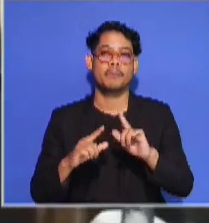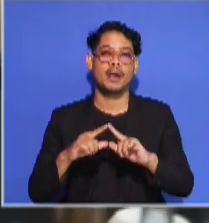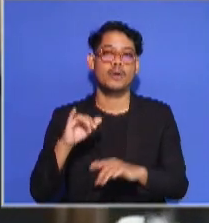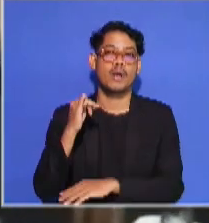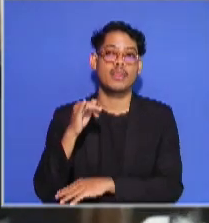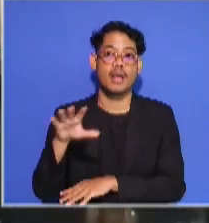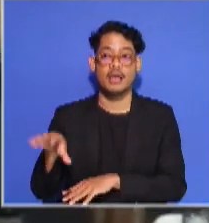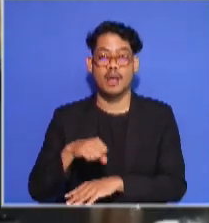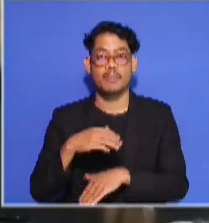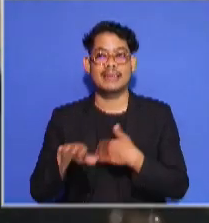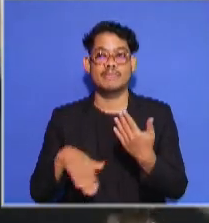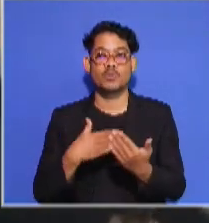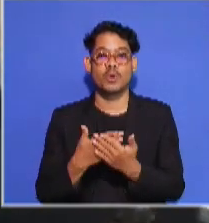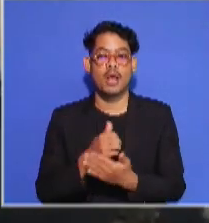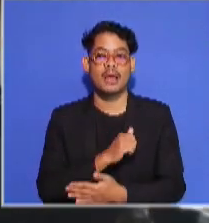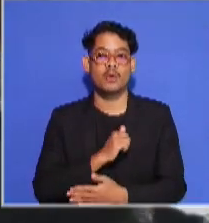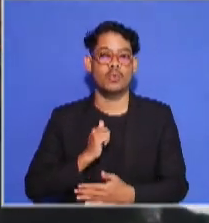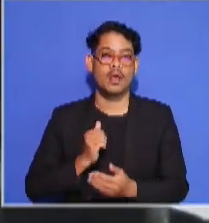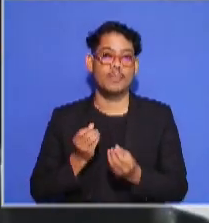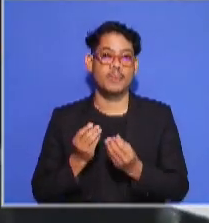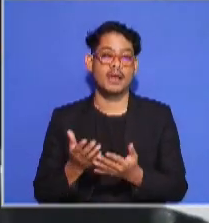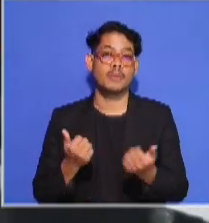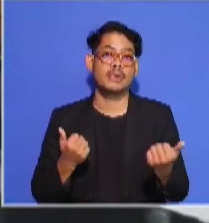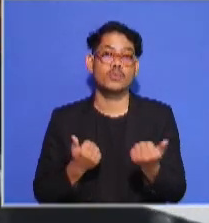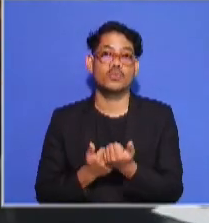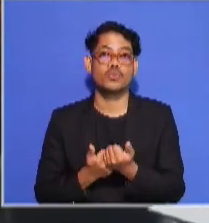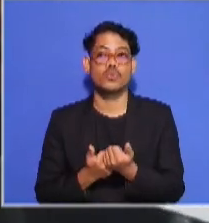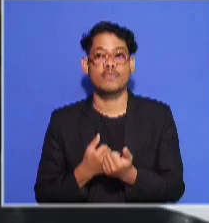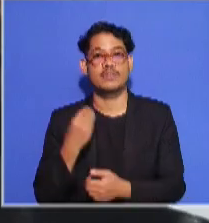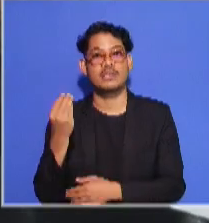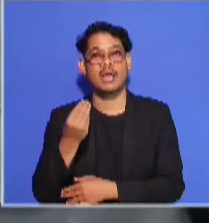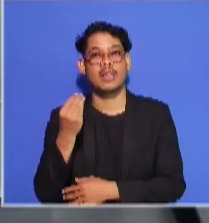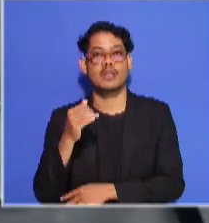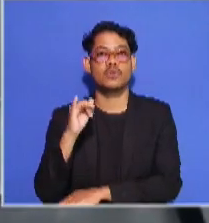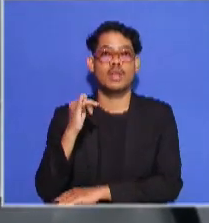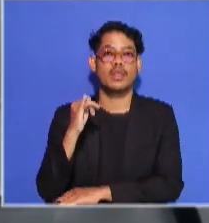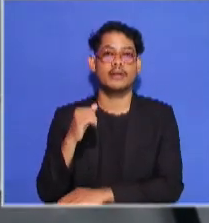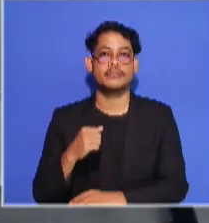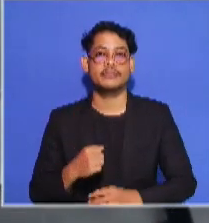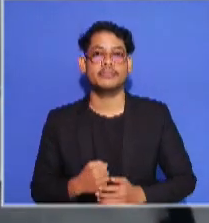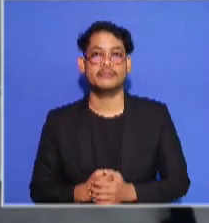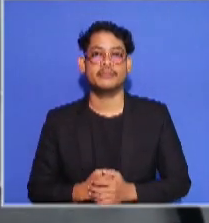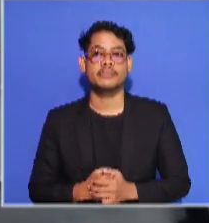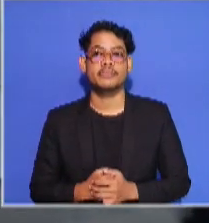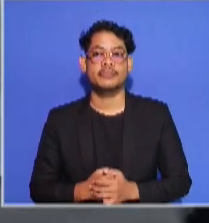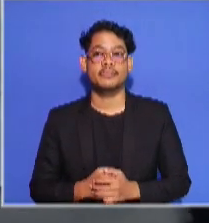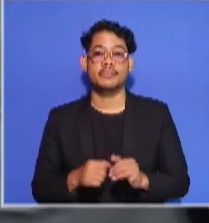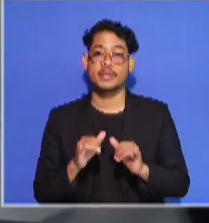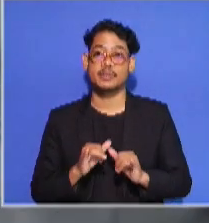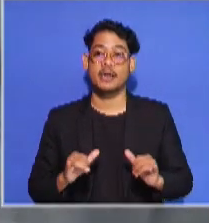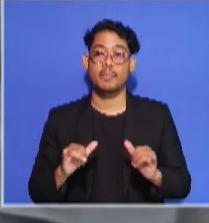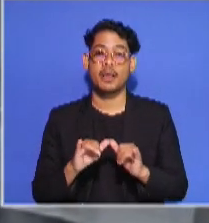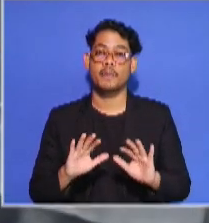anggota untuk bersama-sama memberikan kontribusi terhadap pariwisata DIY. Bersama membangun pariwisata